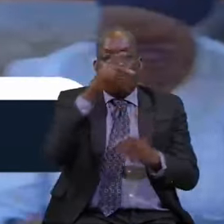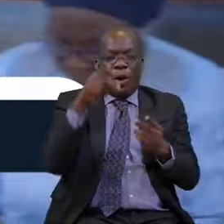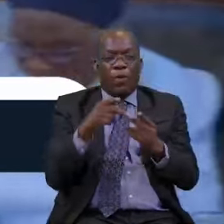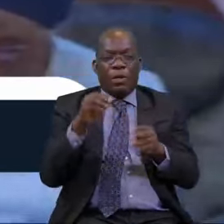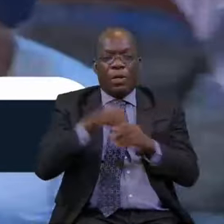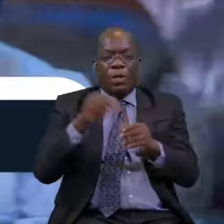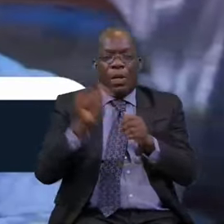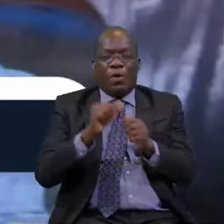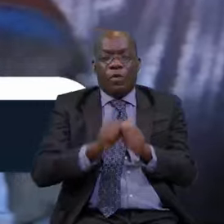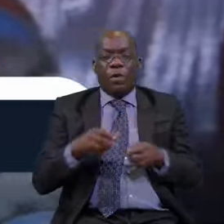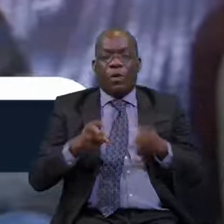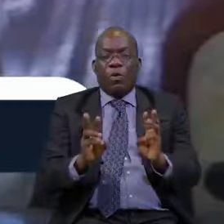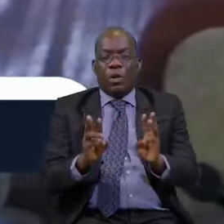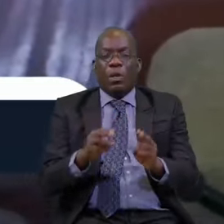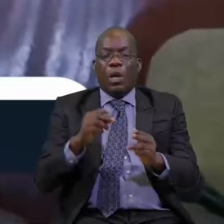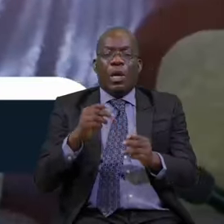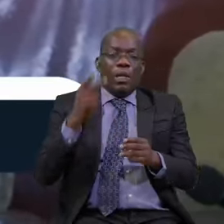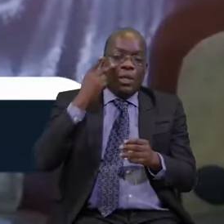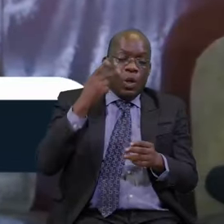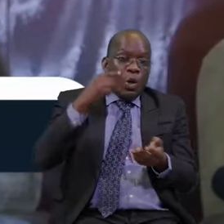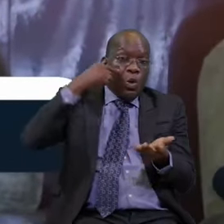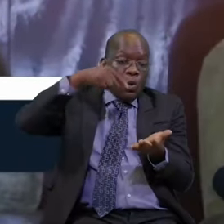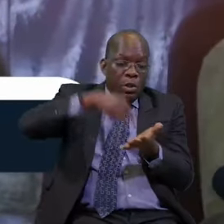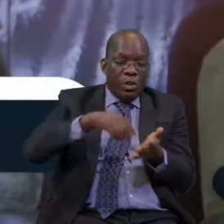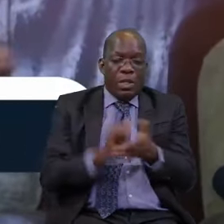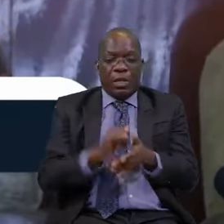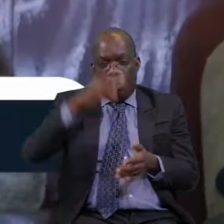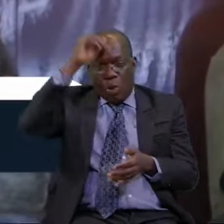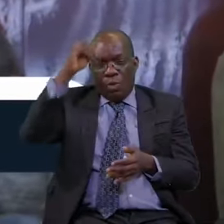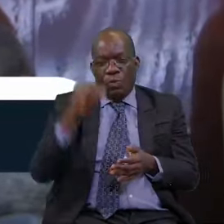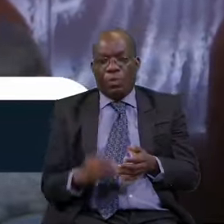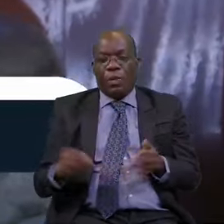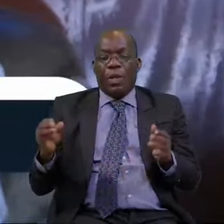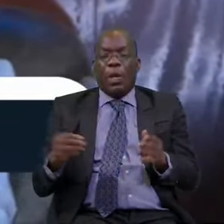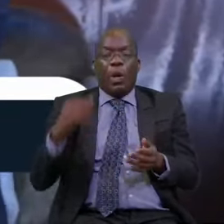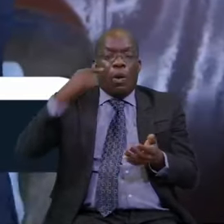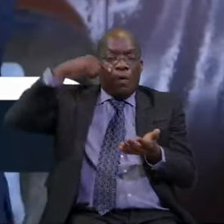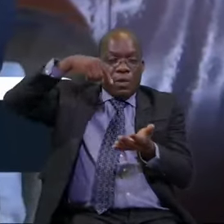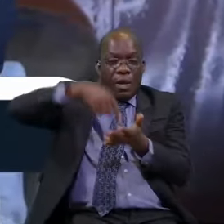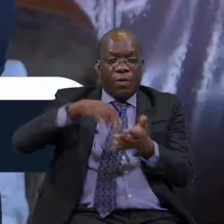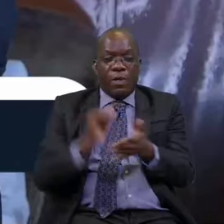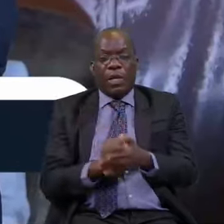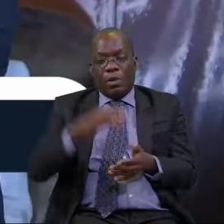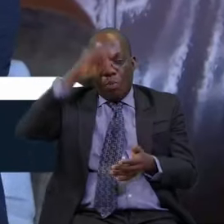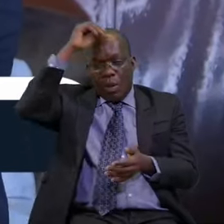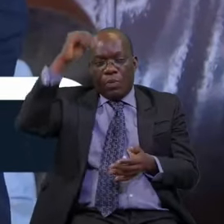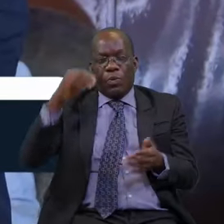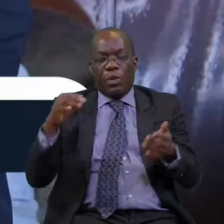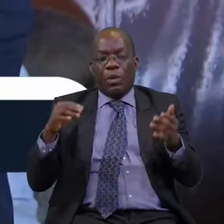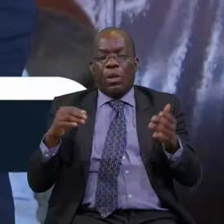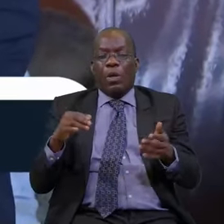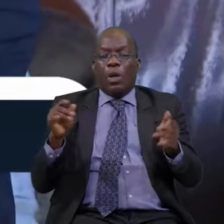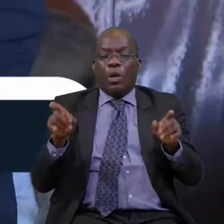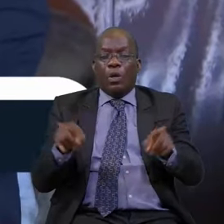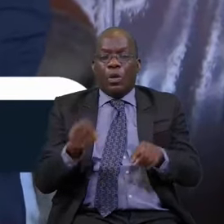parce que c'est dit ici que Psaume 37, observe l'homme là, remarquez l'homme là, prenez note de l'homme